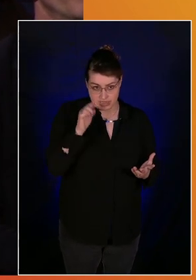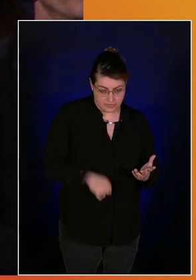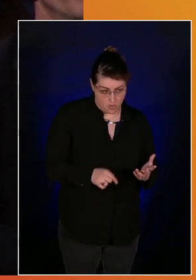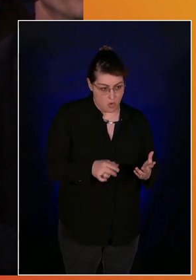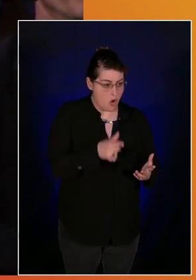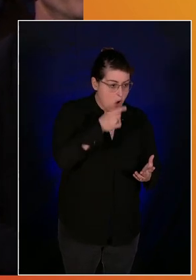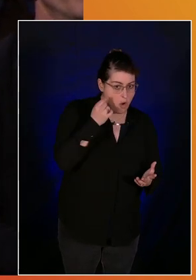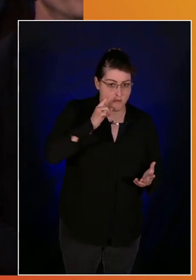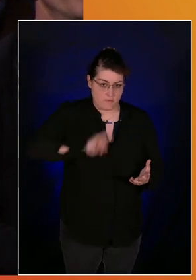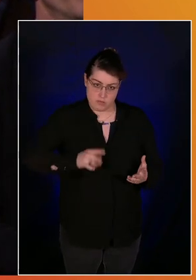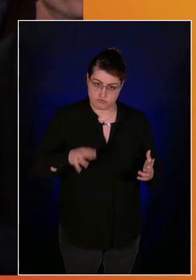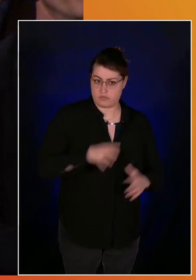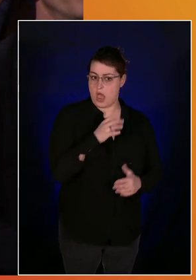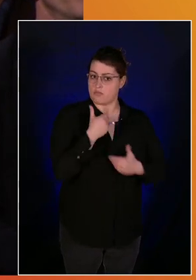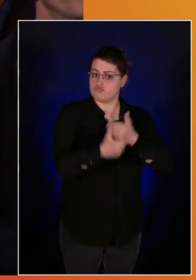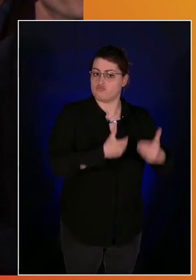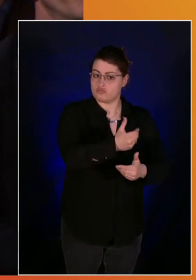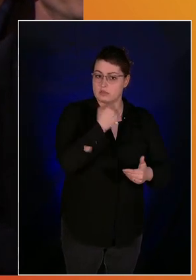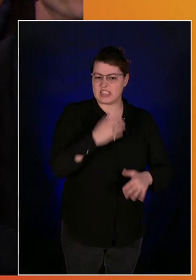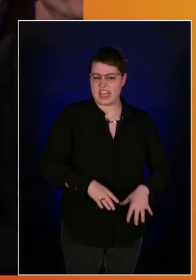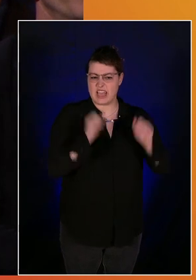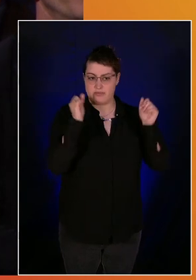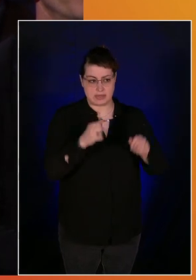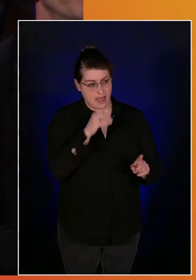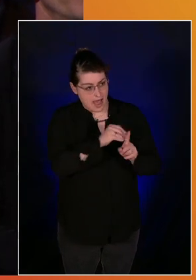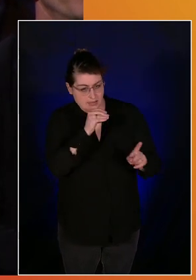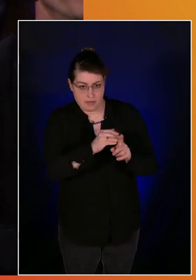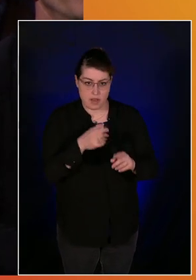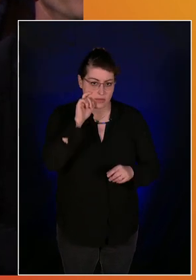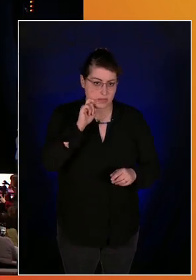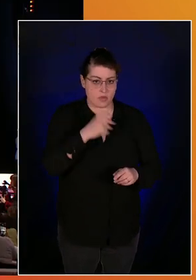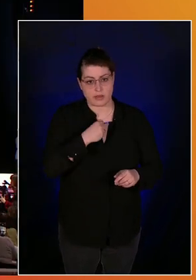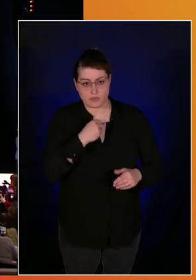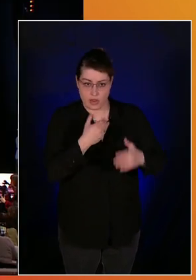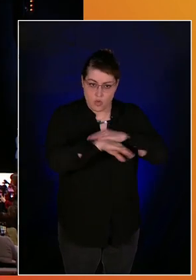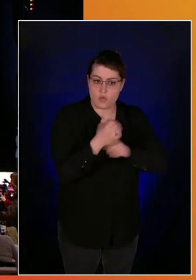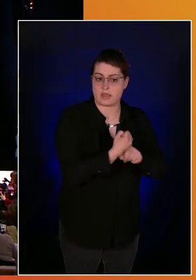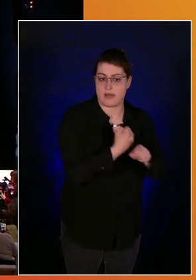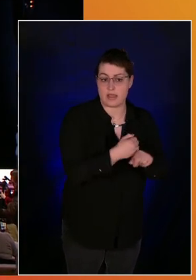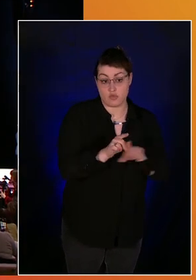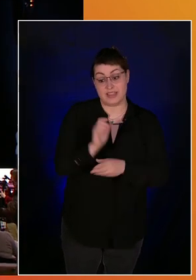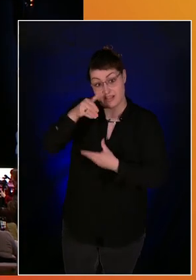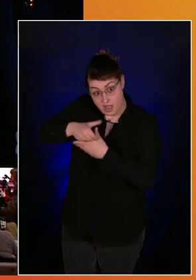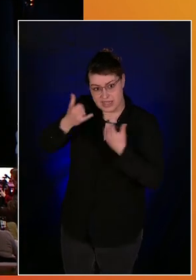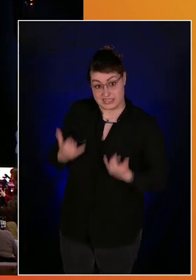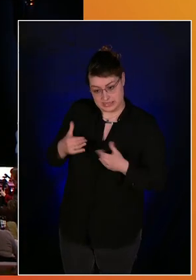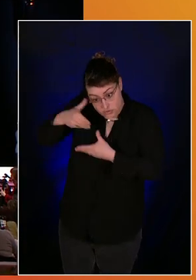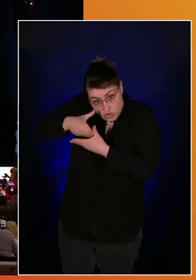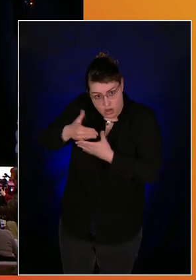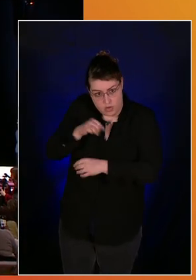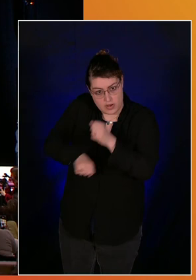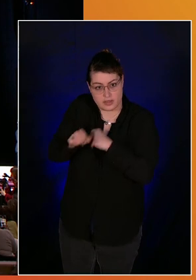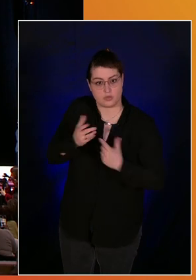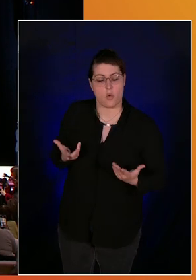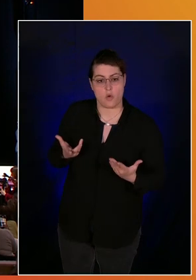des femmes et des hommes au travail et donc empêcher qu'il y ait des phénomènes de harcèlement sexuel au travail, mais aussi dans notre organisation, avec une